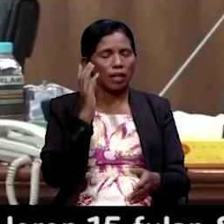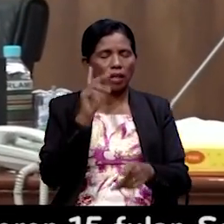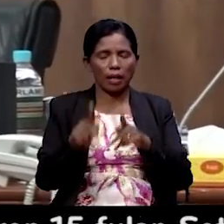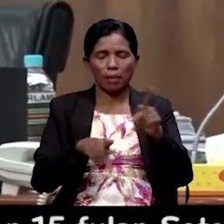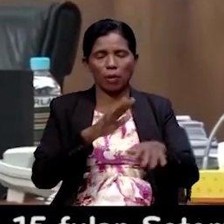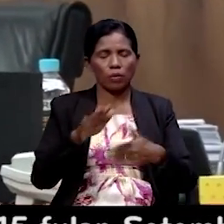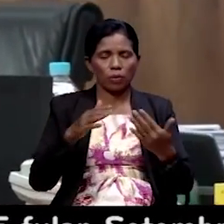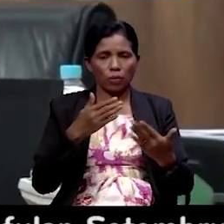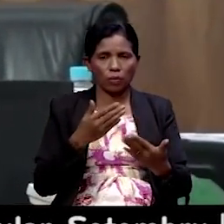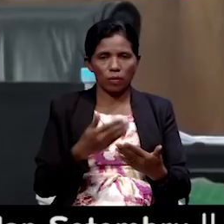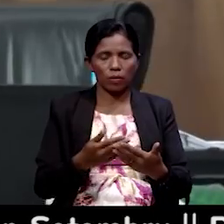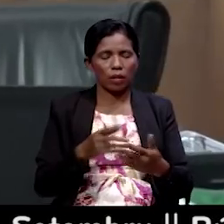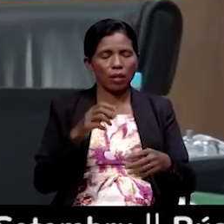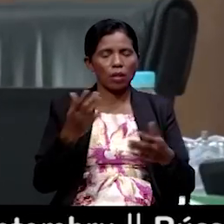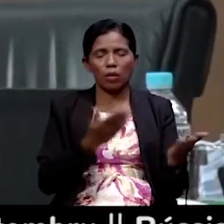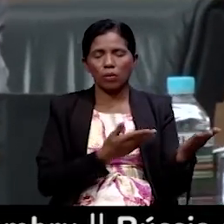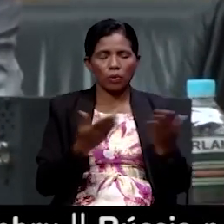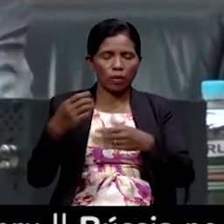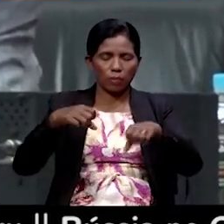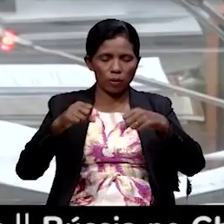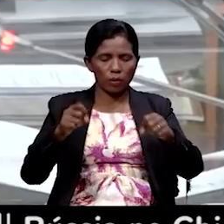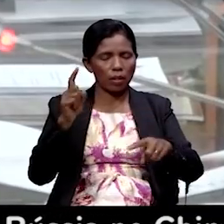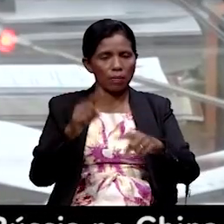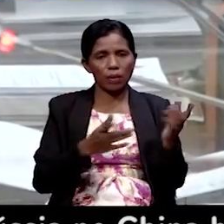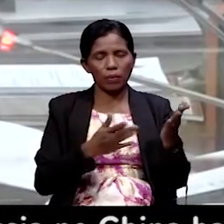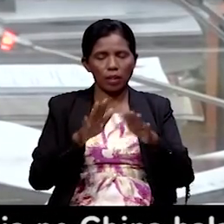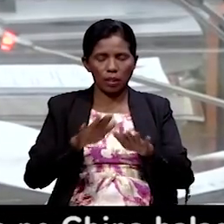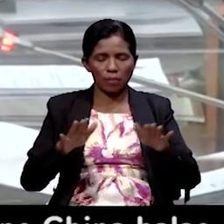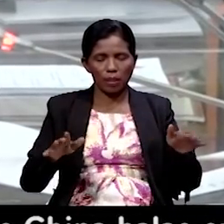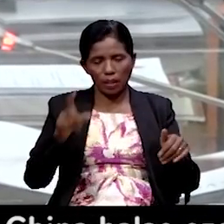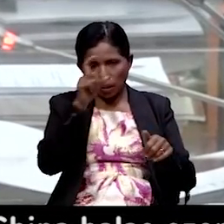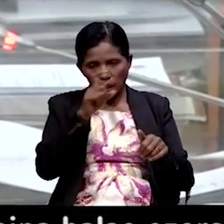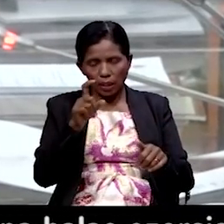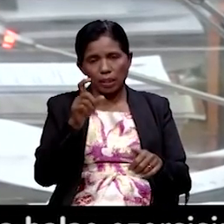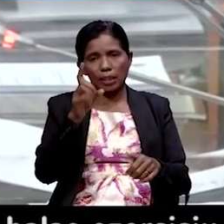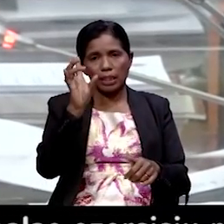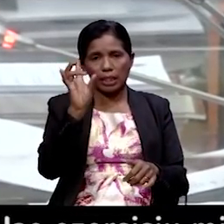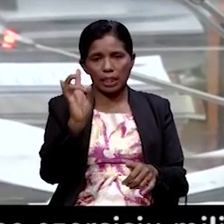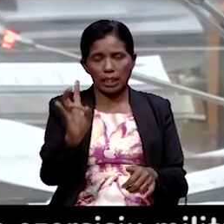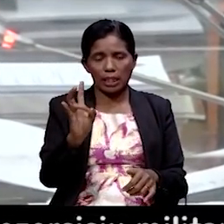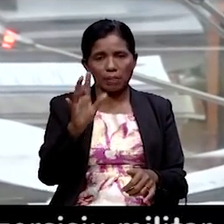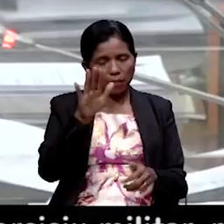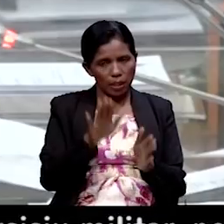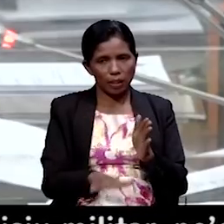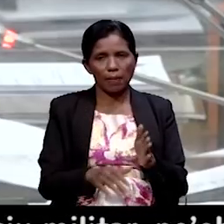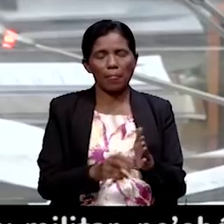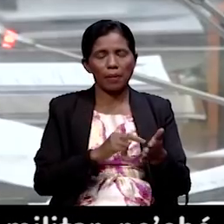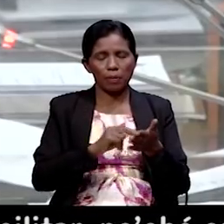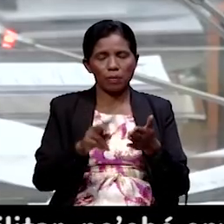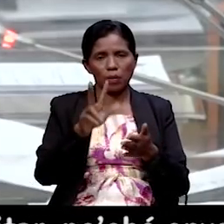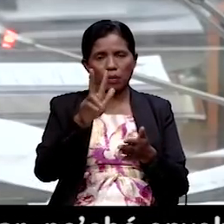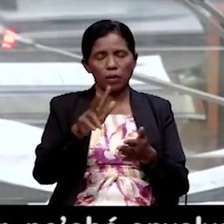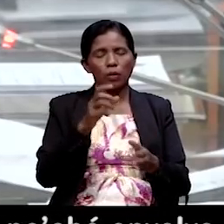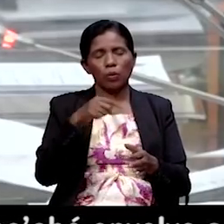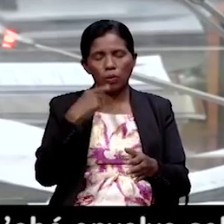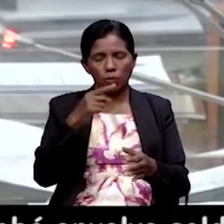sidadan sira nebe lori motor labele tula labarik nebe idade tinan hitu mekraik. No tuir kedas numero 2 satete semak